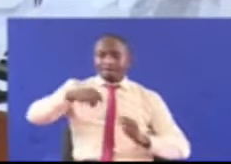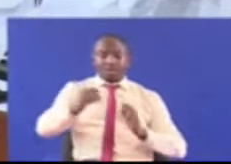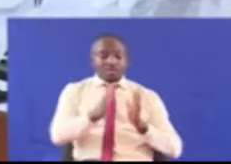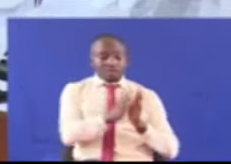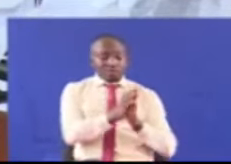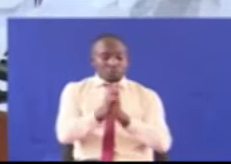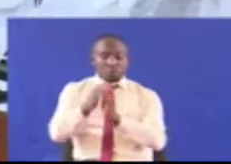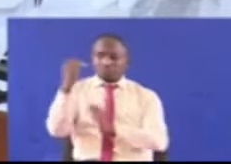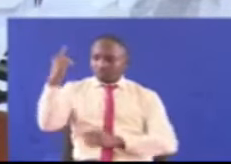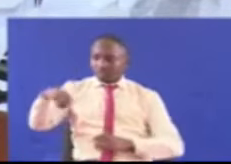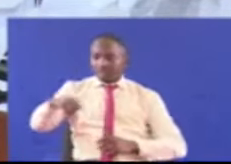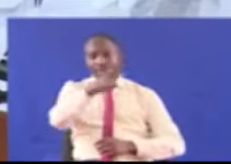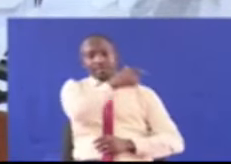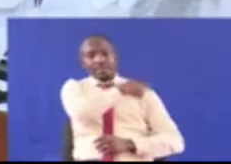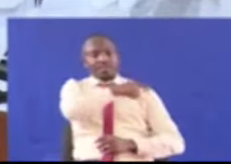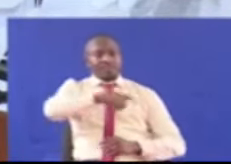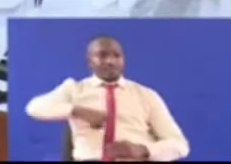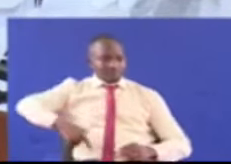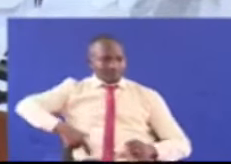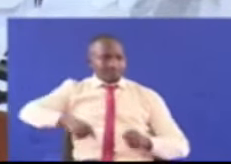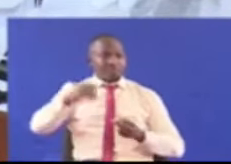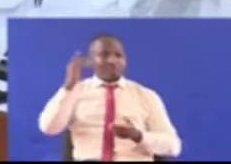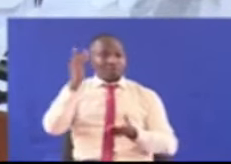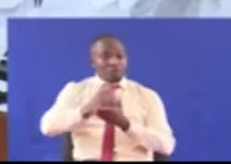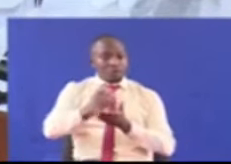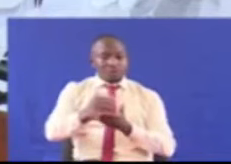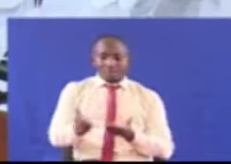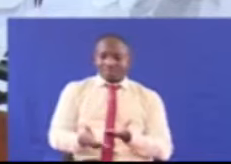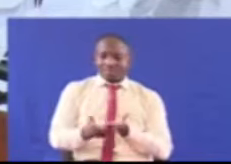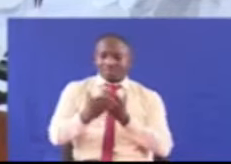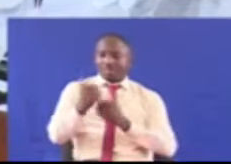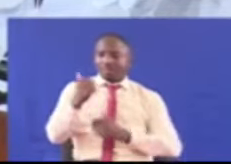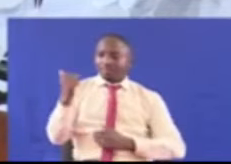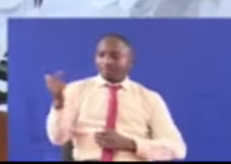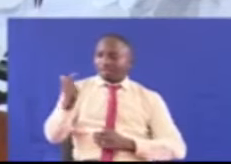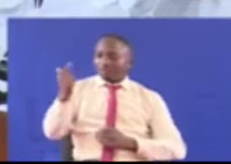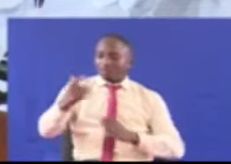Namshukuru Mheshimiwa Rais kwa kweli ameheshimisha taifa letu.